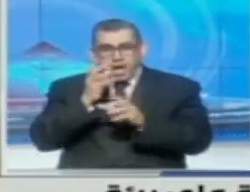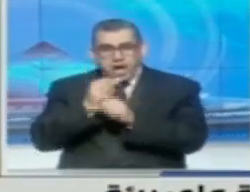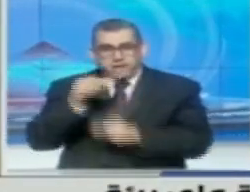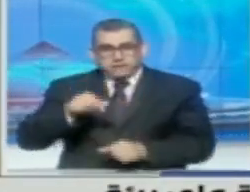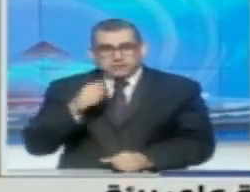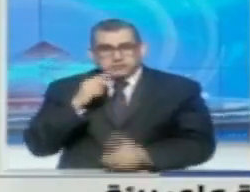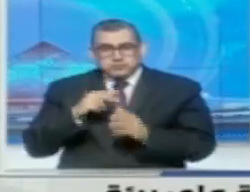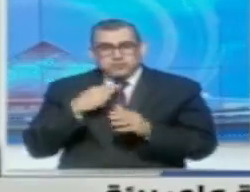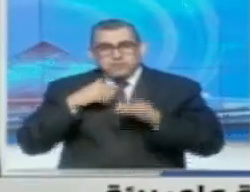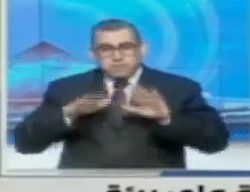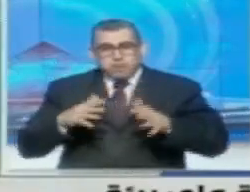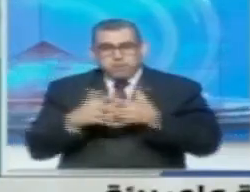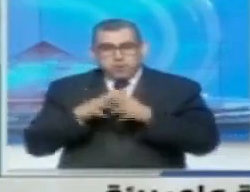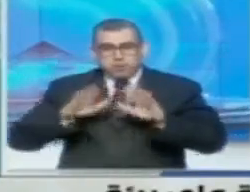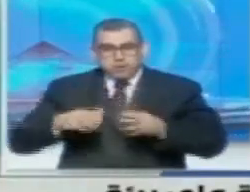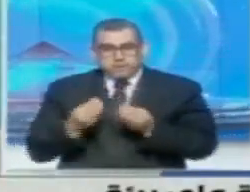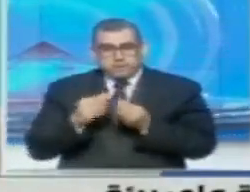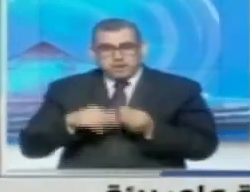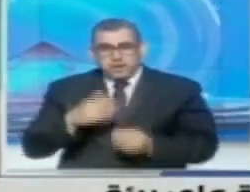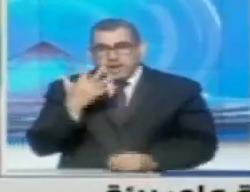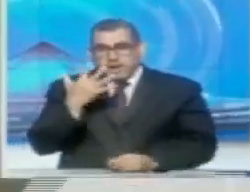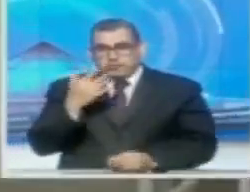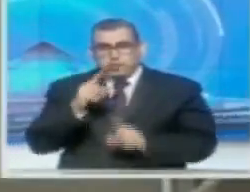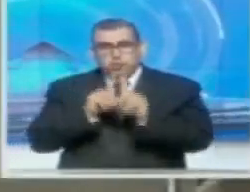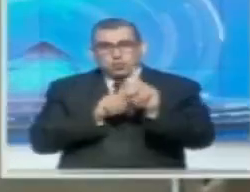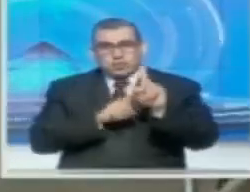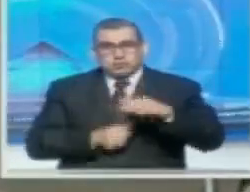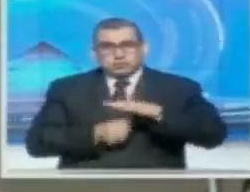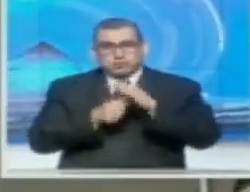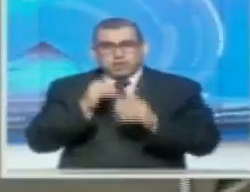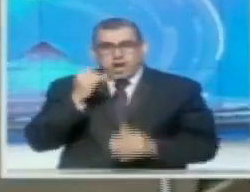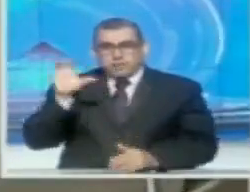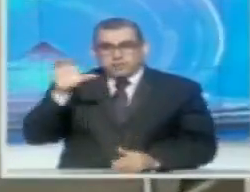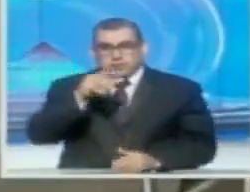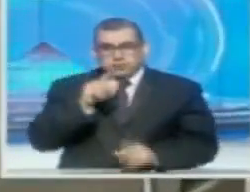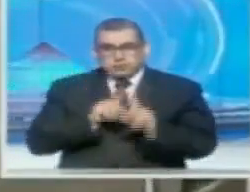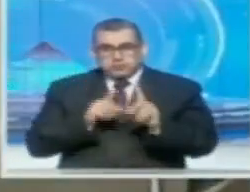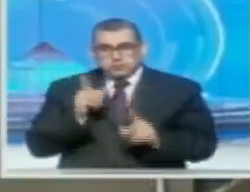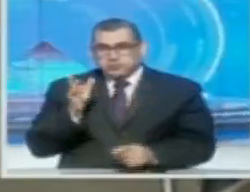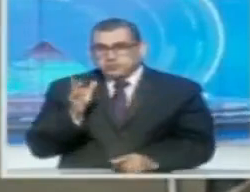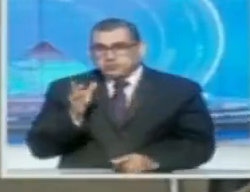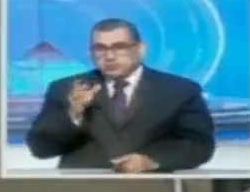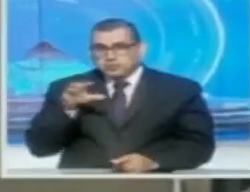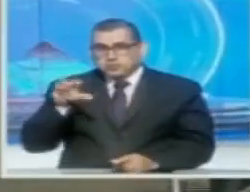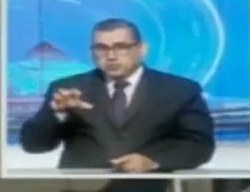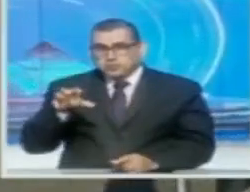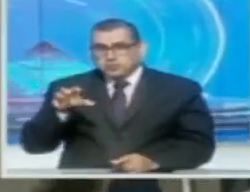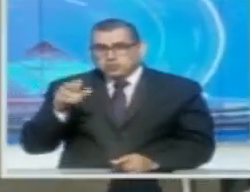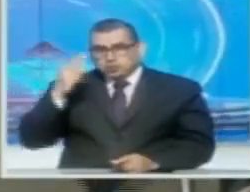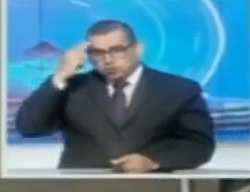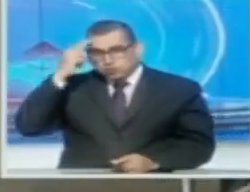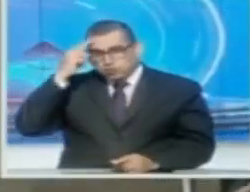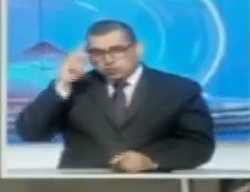أكثر. موجود معنا النهاردة 5 وزراء من الدول العربية، موجود معنا دولة السعودية،